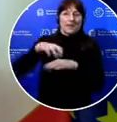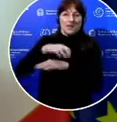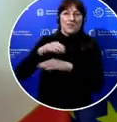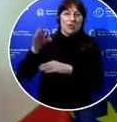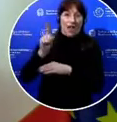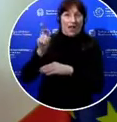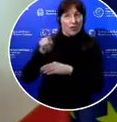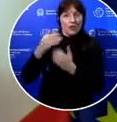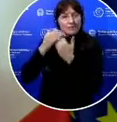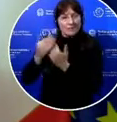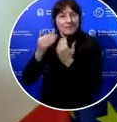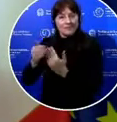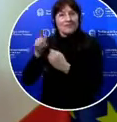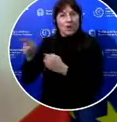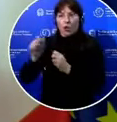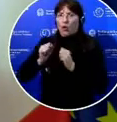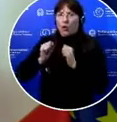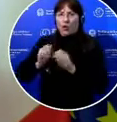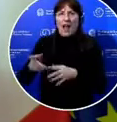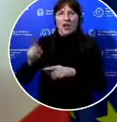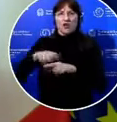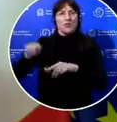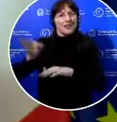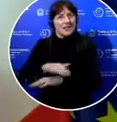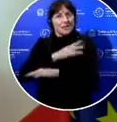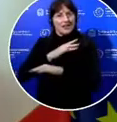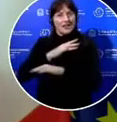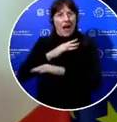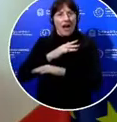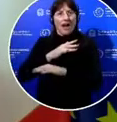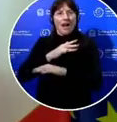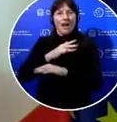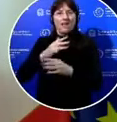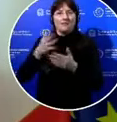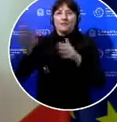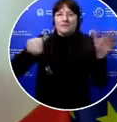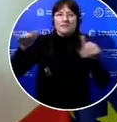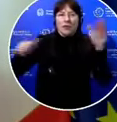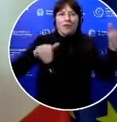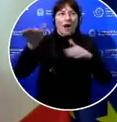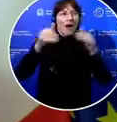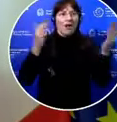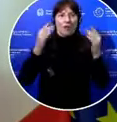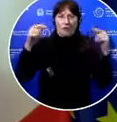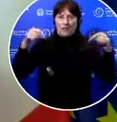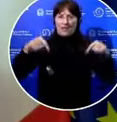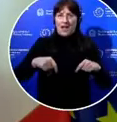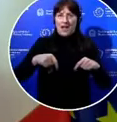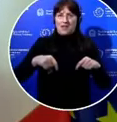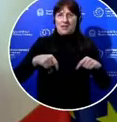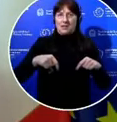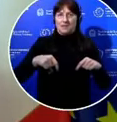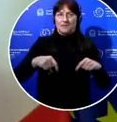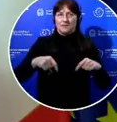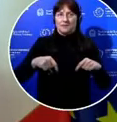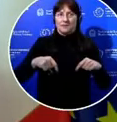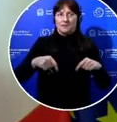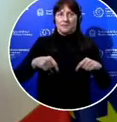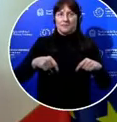aver avuto il coraggio e la sensibilità di convocare questa conferenza nazionale